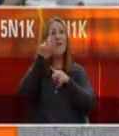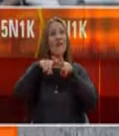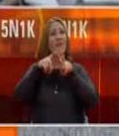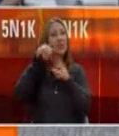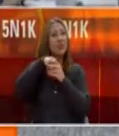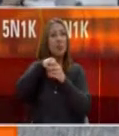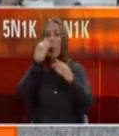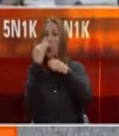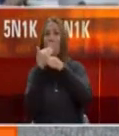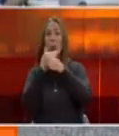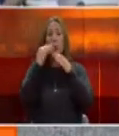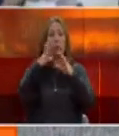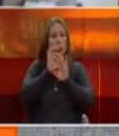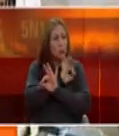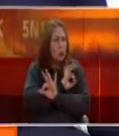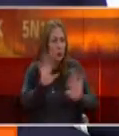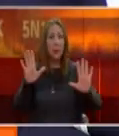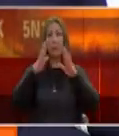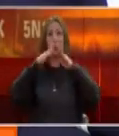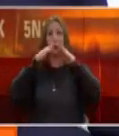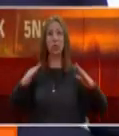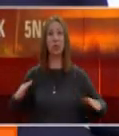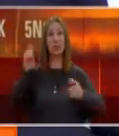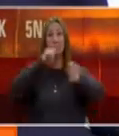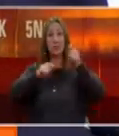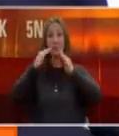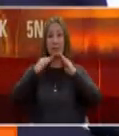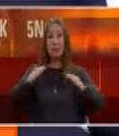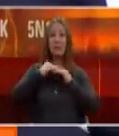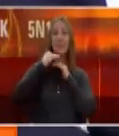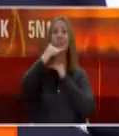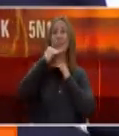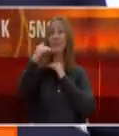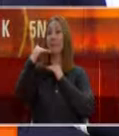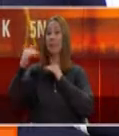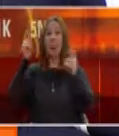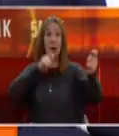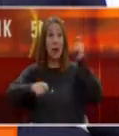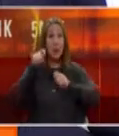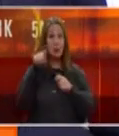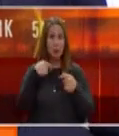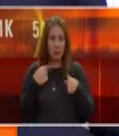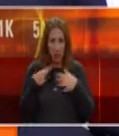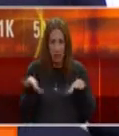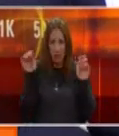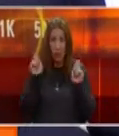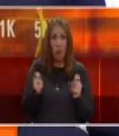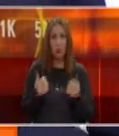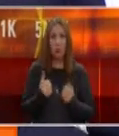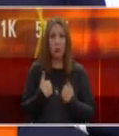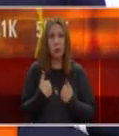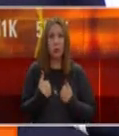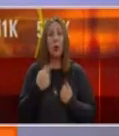doğa koşullarına uygun çok düzgün çadırlarla bir çadır kent kurdu. Bunun için tabii hazırlanıyoruz biz de. Yani hazırlıklama